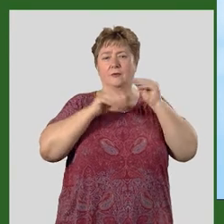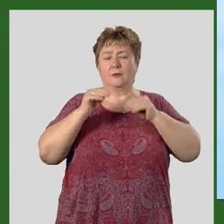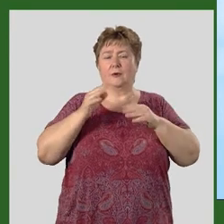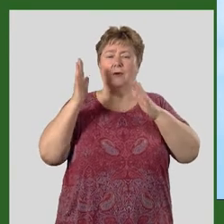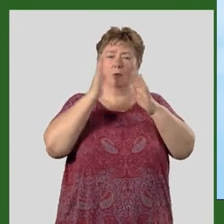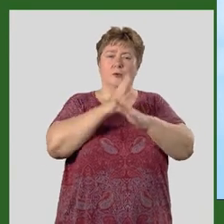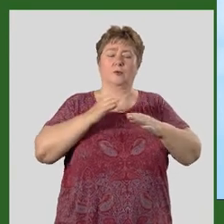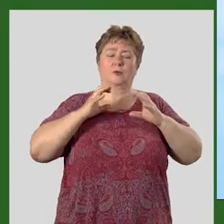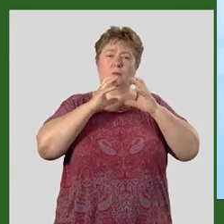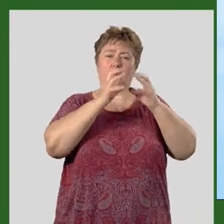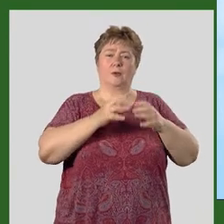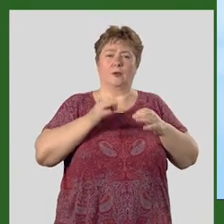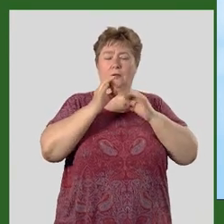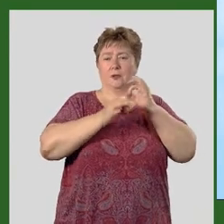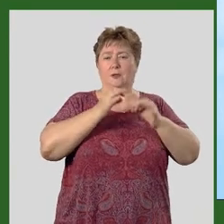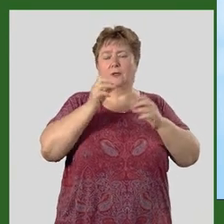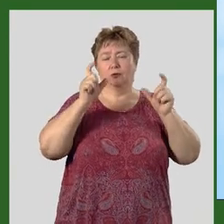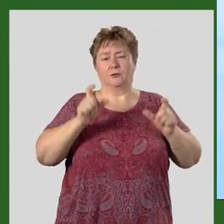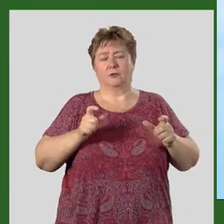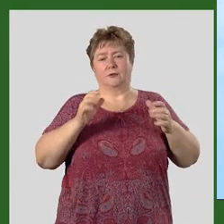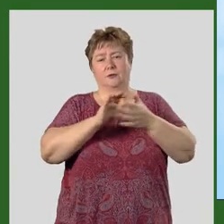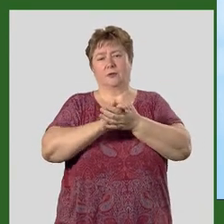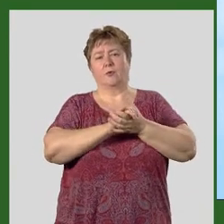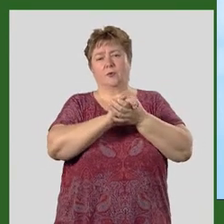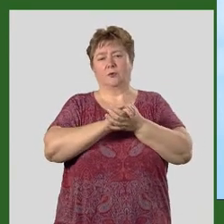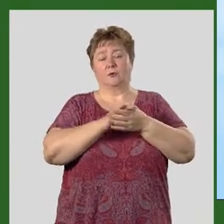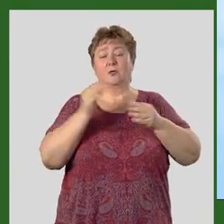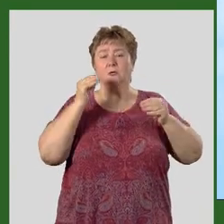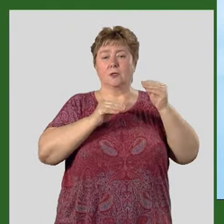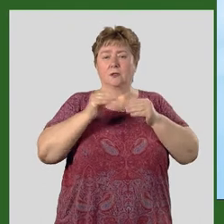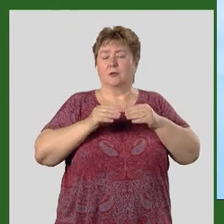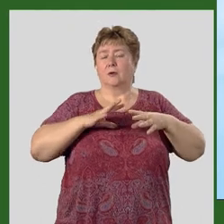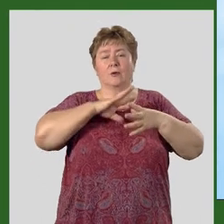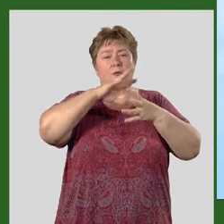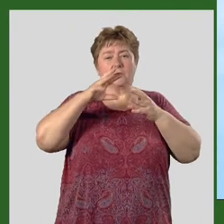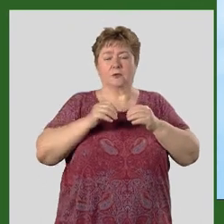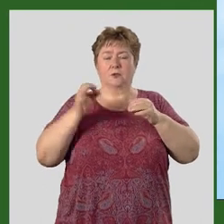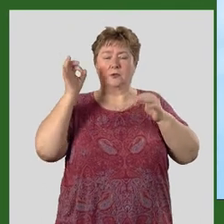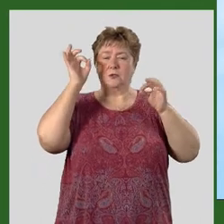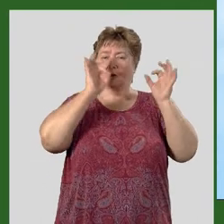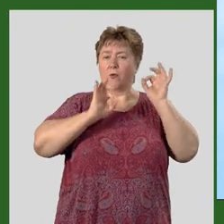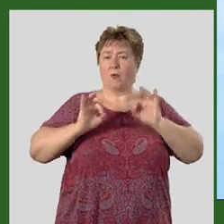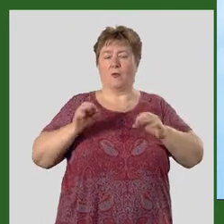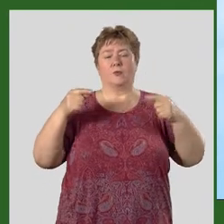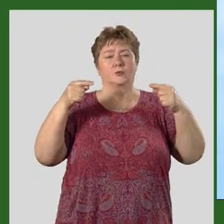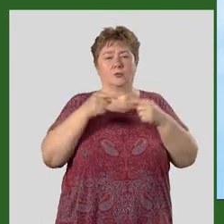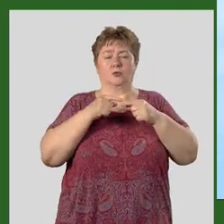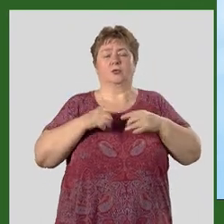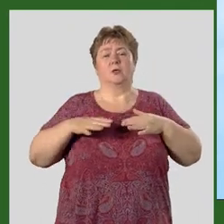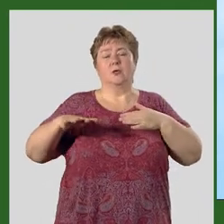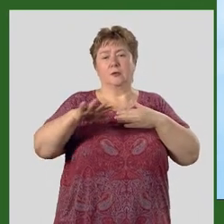природе нашей планеты и человеческом обществе, создает целостный образ конкретной